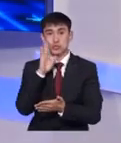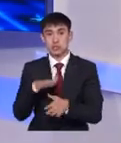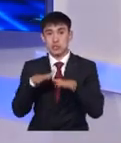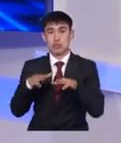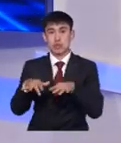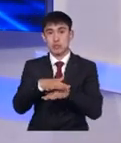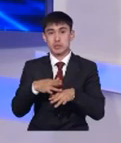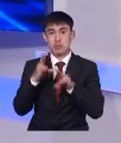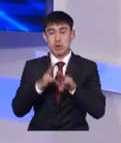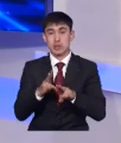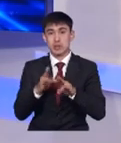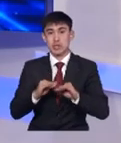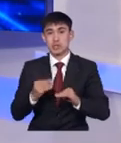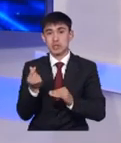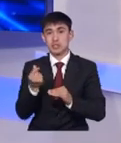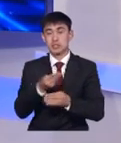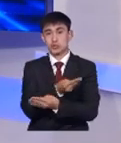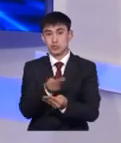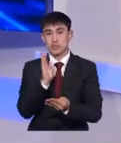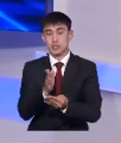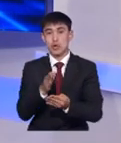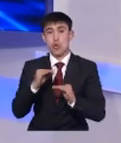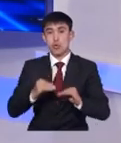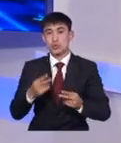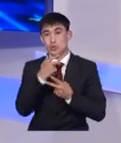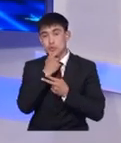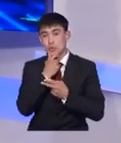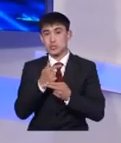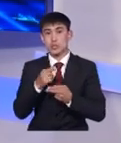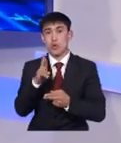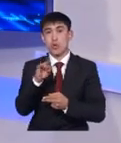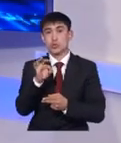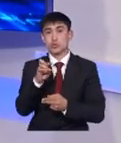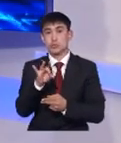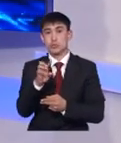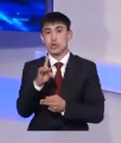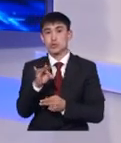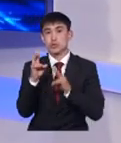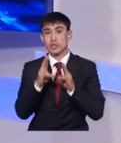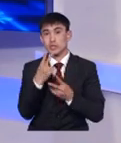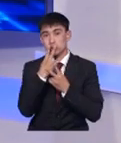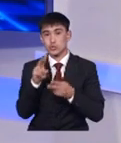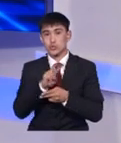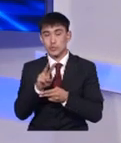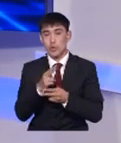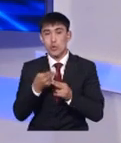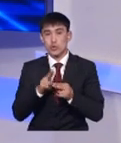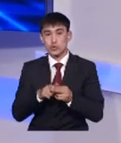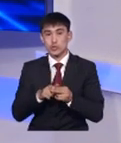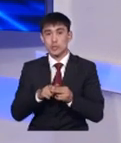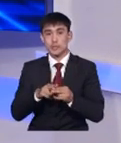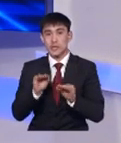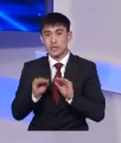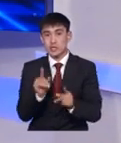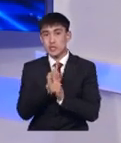аймақтан келген балалардың керек жарағына жұмсалады. Оқушылар көрермен назарына Қозы көрпеш Баян сұлу трагедиясын ұсынды. Осы жолғы